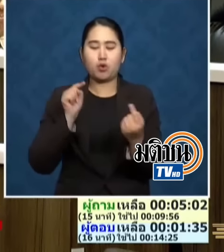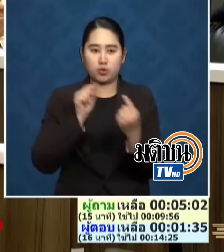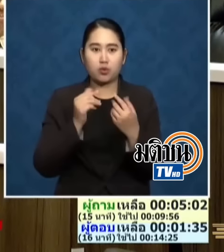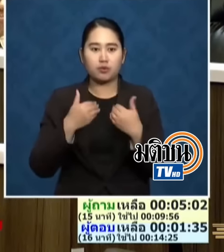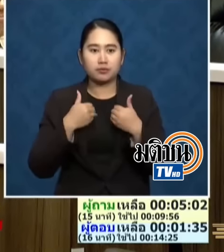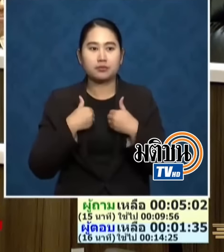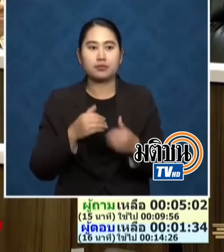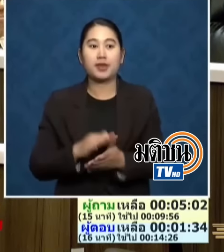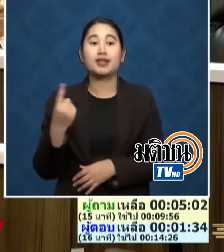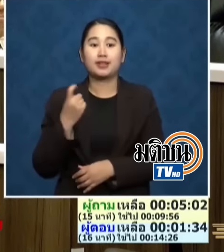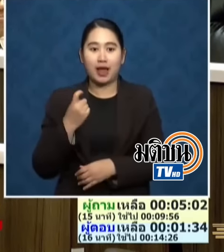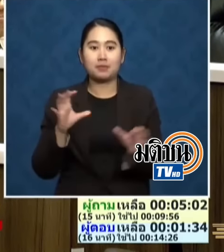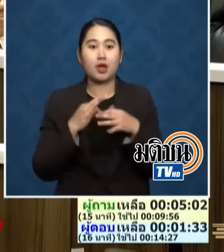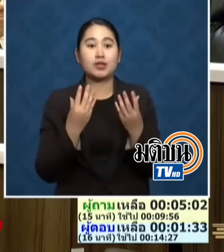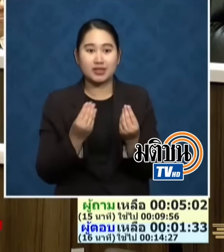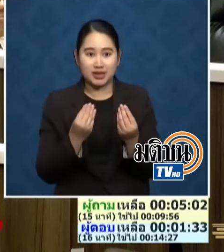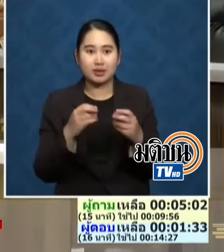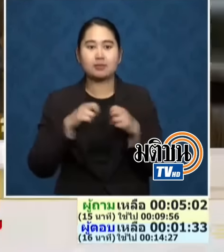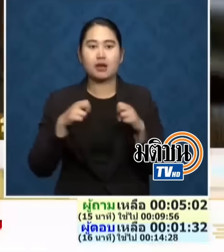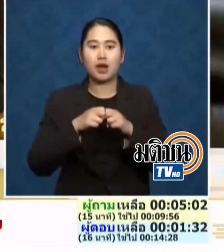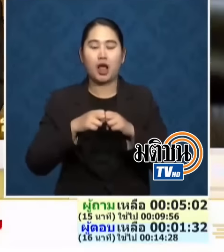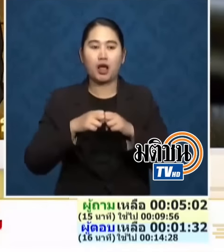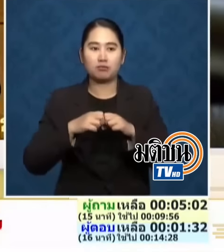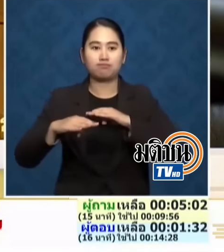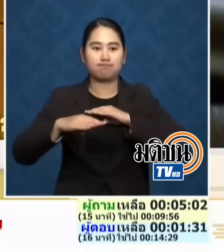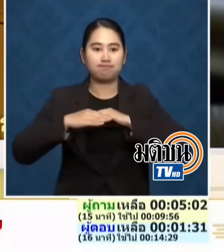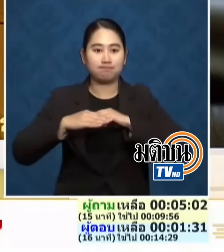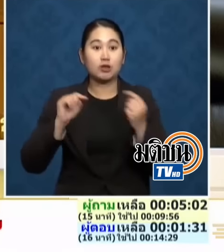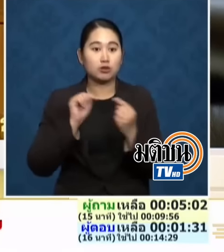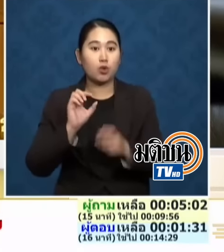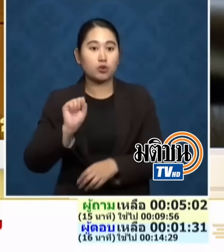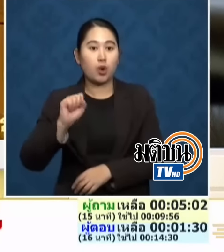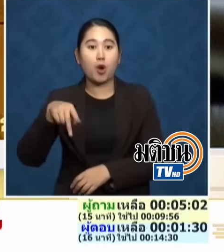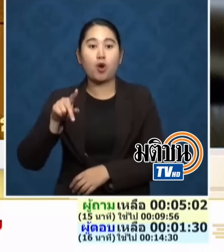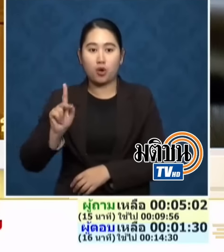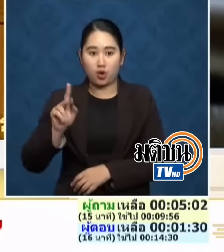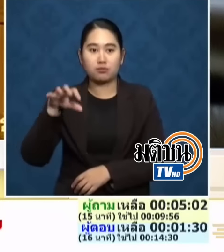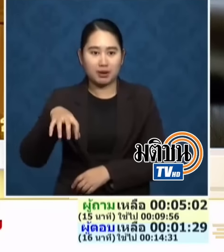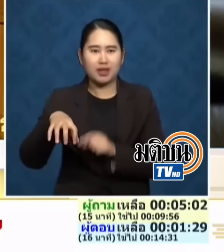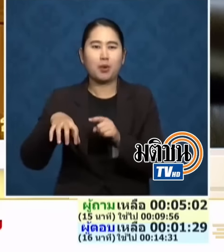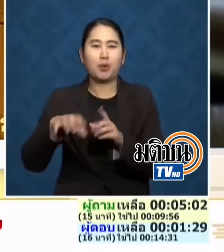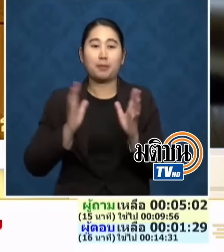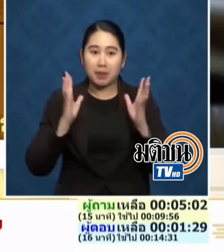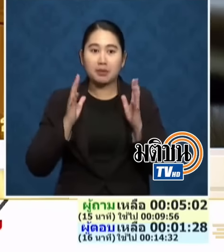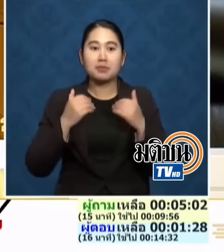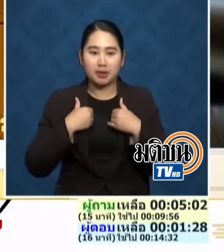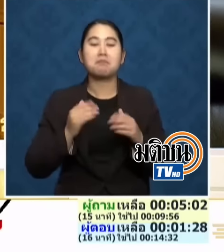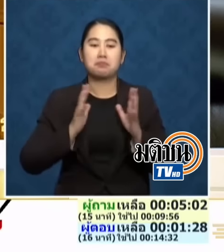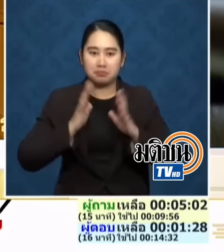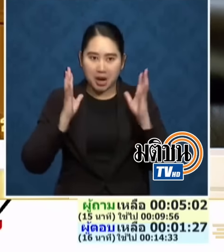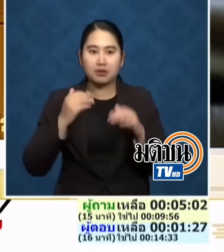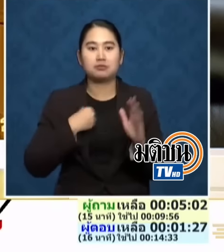ท่านถามผมว่าที่ดินที่ทพซอนอยในเขตพ้นที่สบพวกรยัมอีเยอะมั้ย เยอะมากครับ